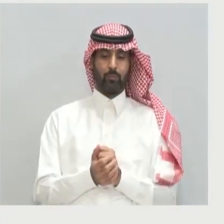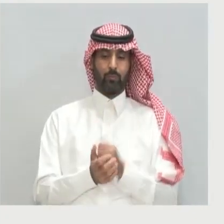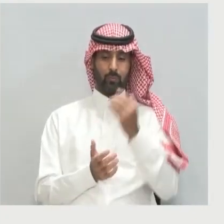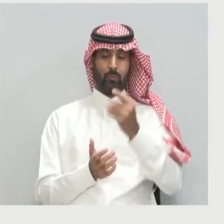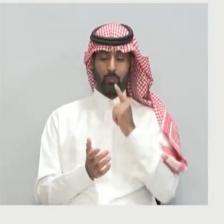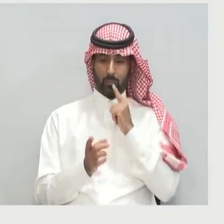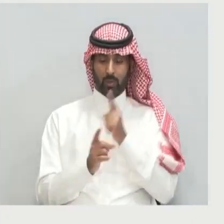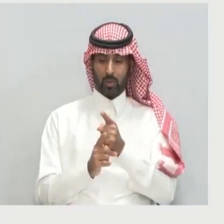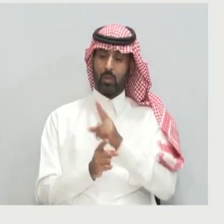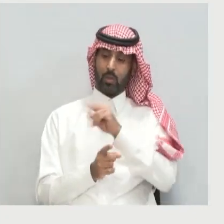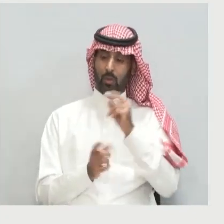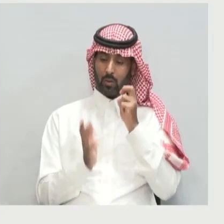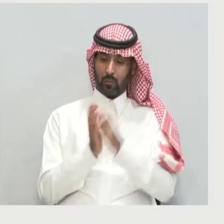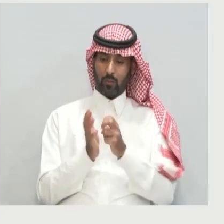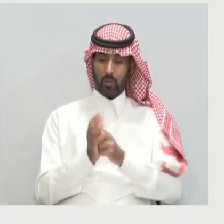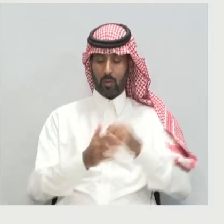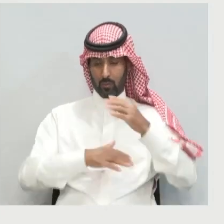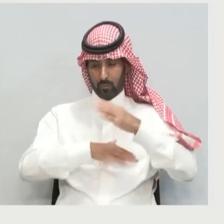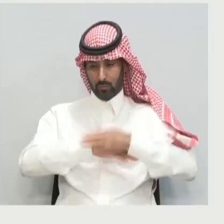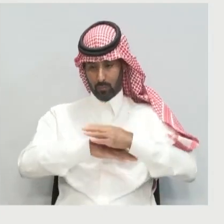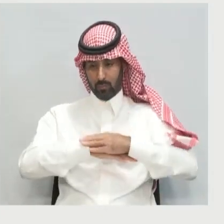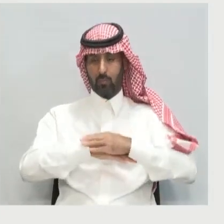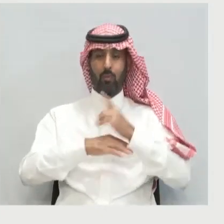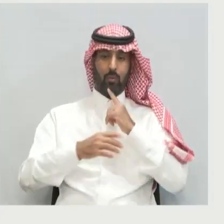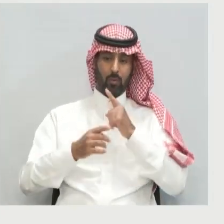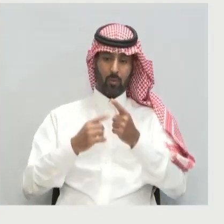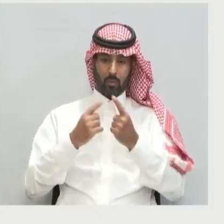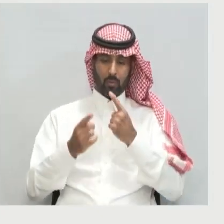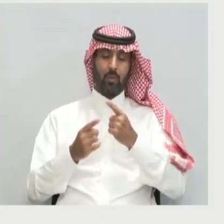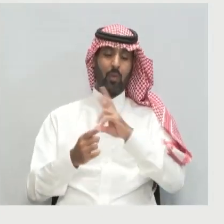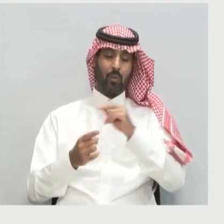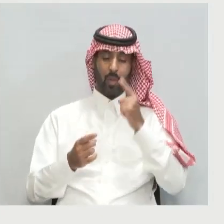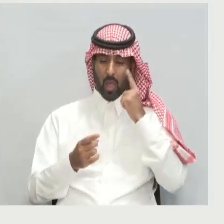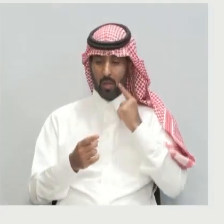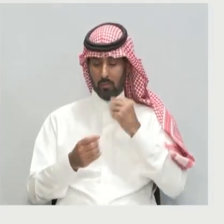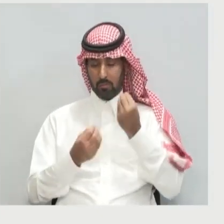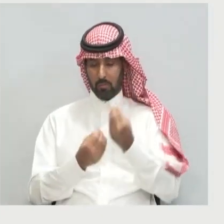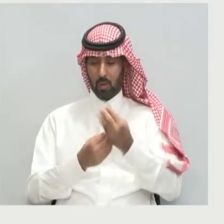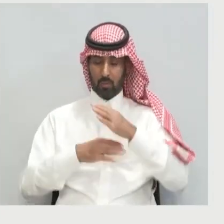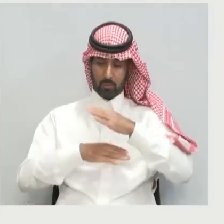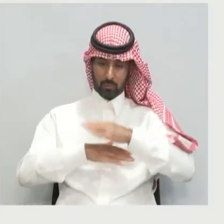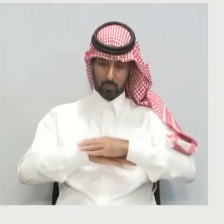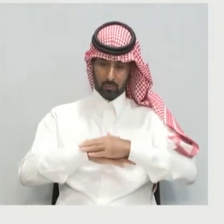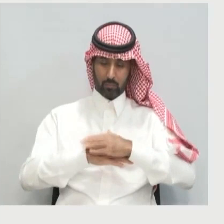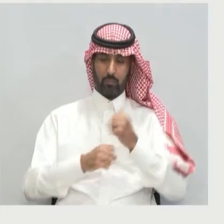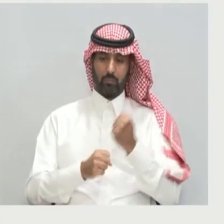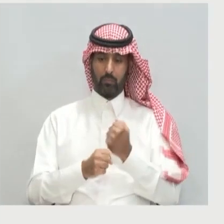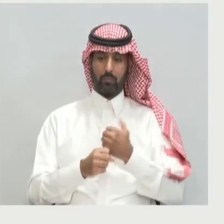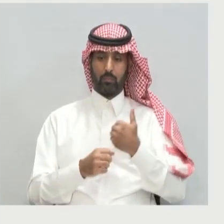اتبع نفس قواعد السلوك الجيده التي تستخدمها في الحياه الواقعيه حيث ينطبق